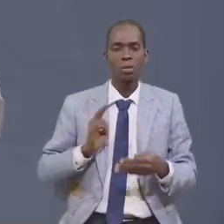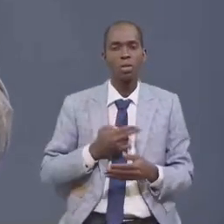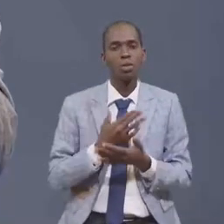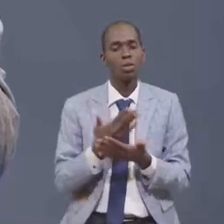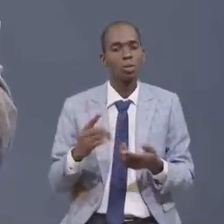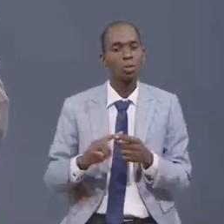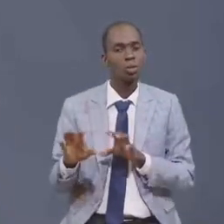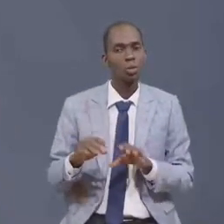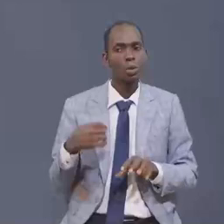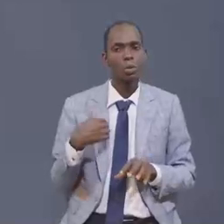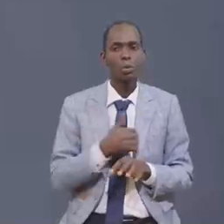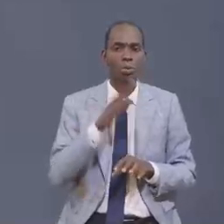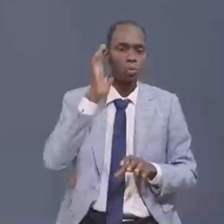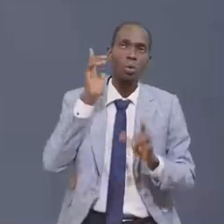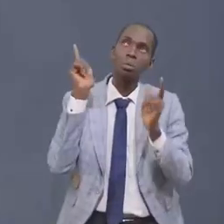Et